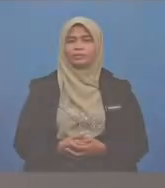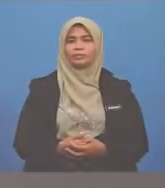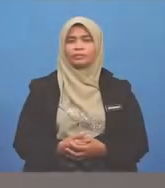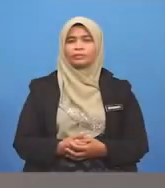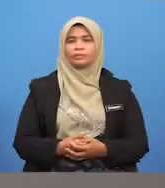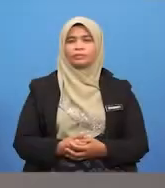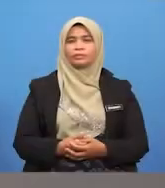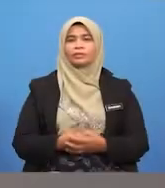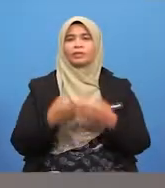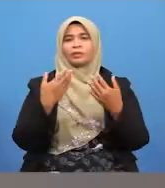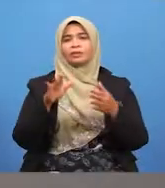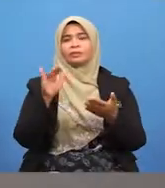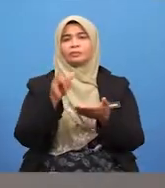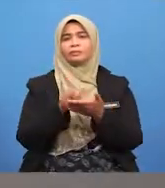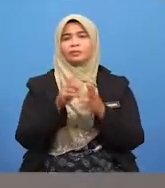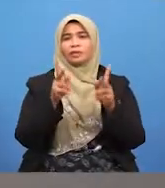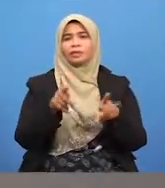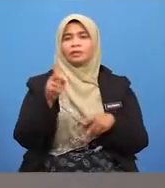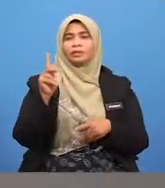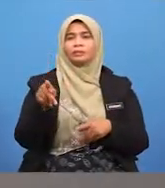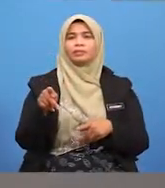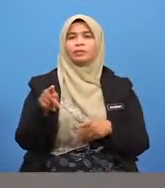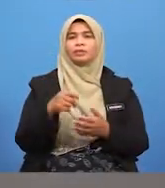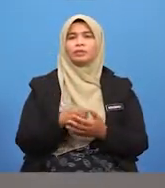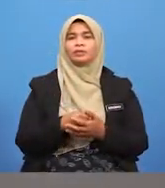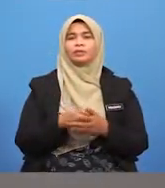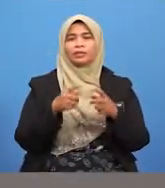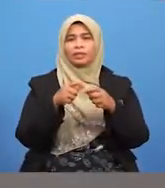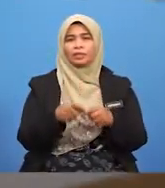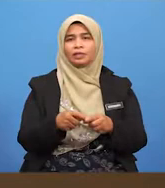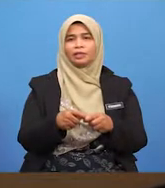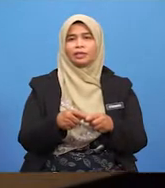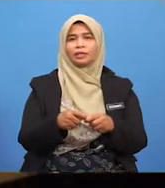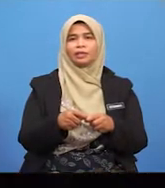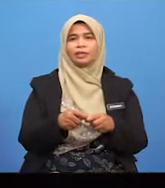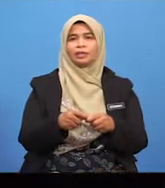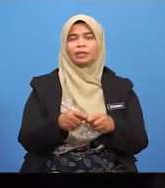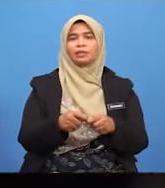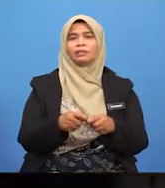Ki Selepas itu belajar perlu tekan buka